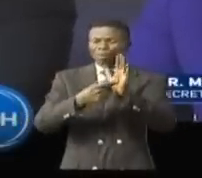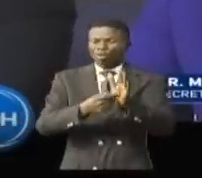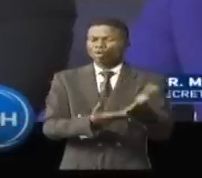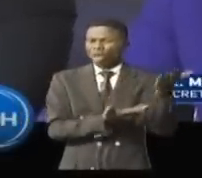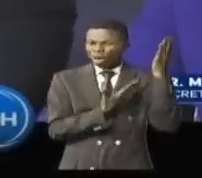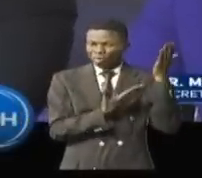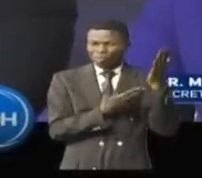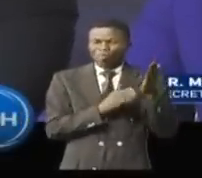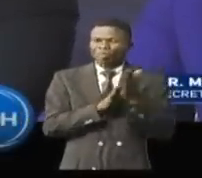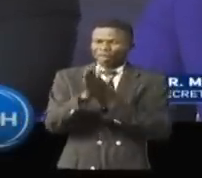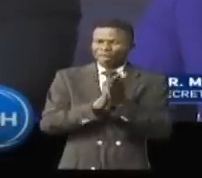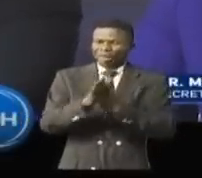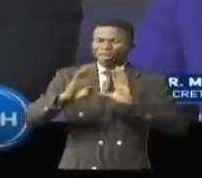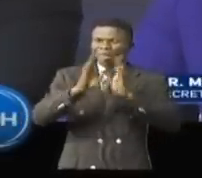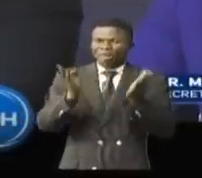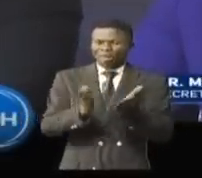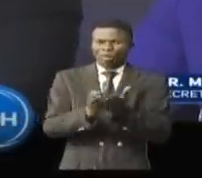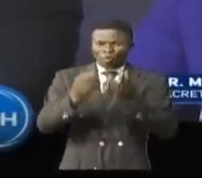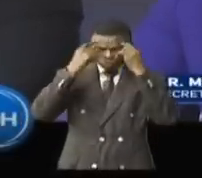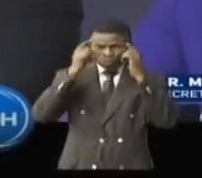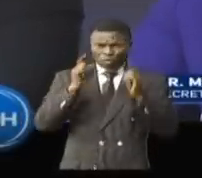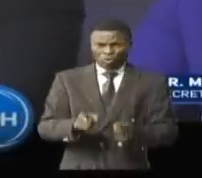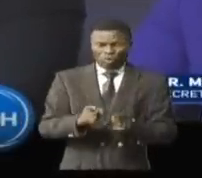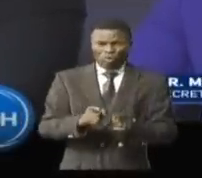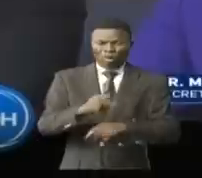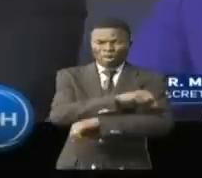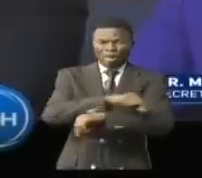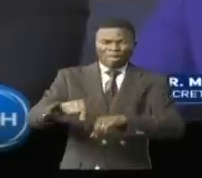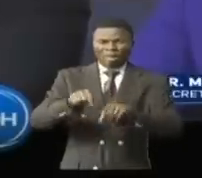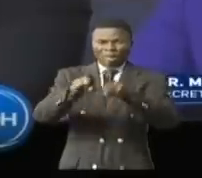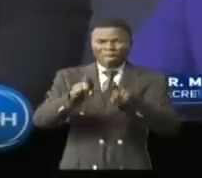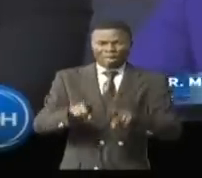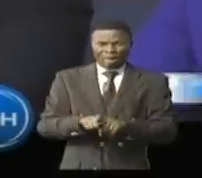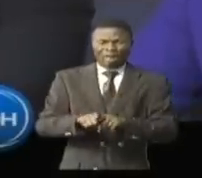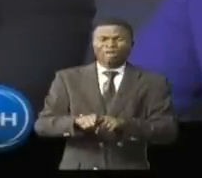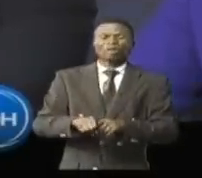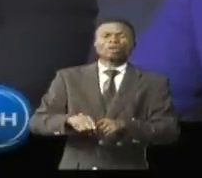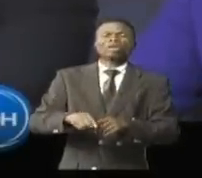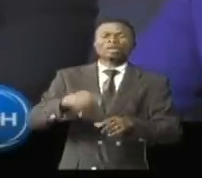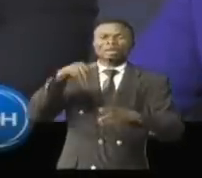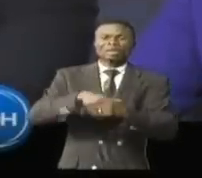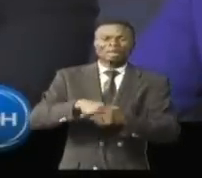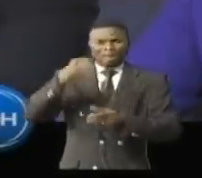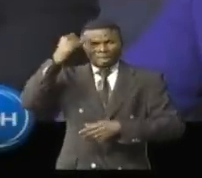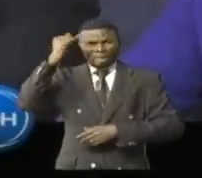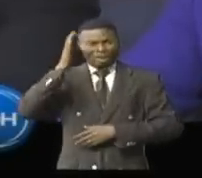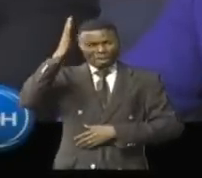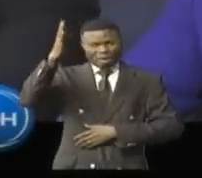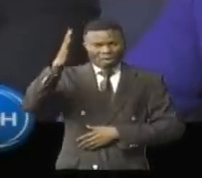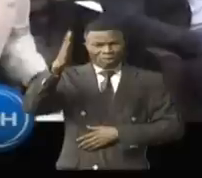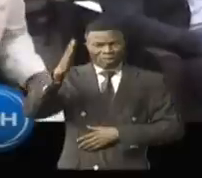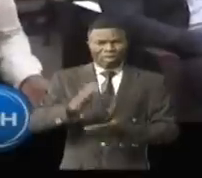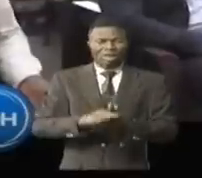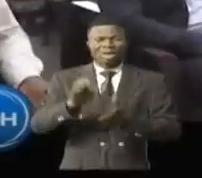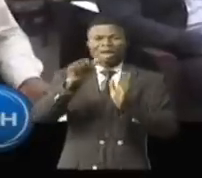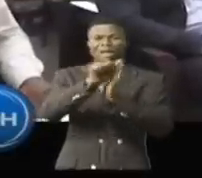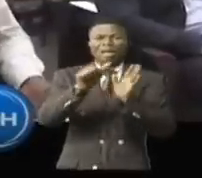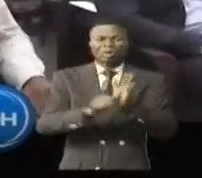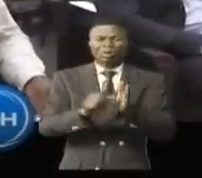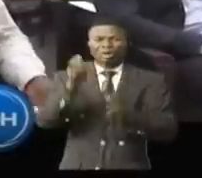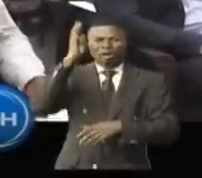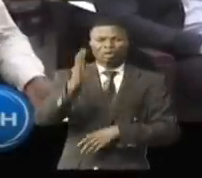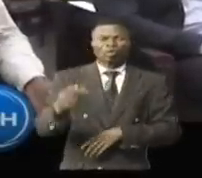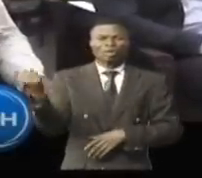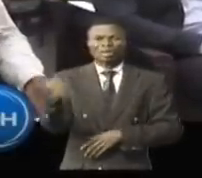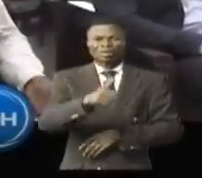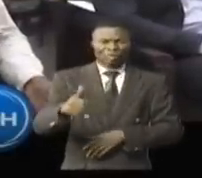en tenant tous ses engagements, tant d'ordre administratif que pécuniaire, pris dans le cadre de l'avenant à l'accord du 3 août 2021,